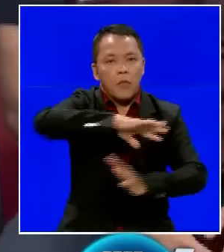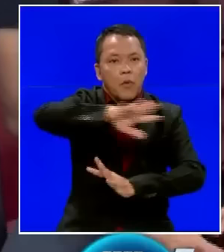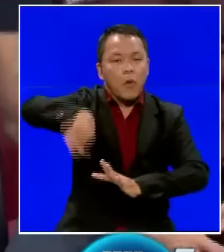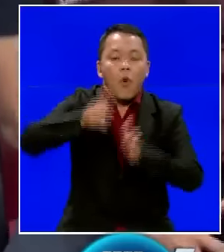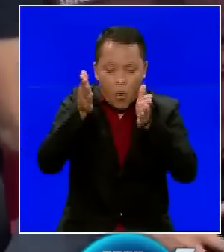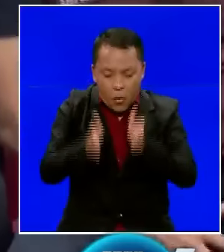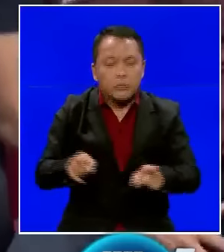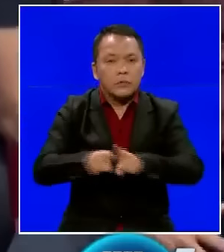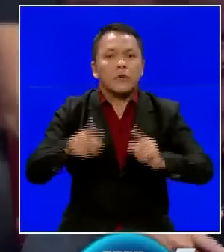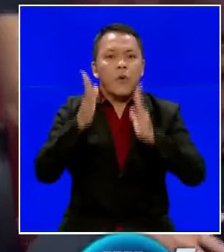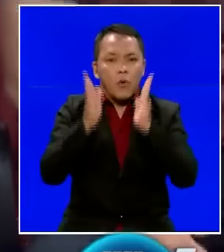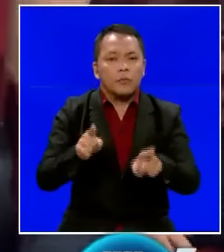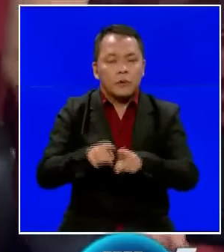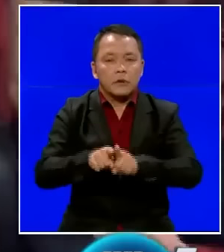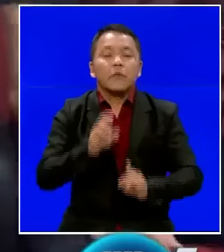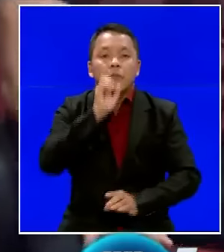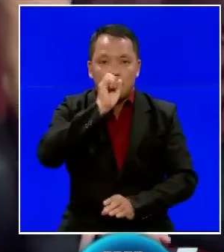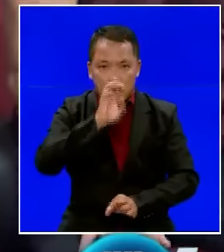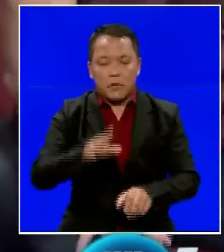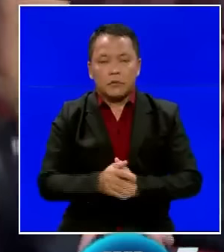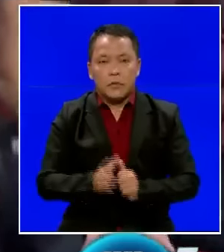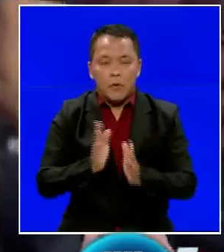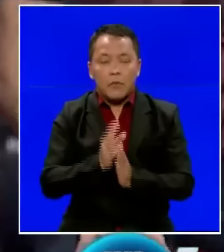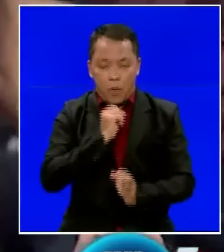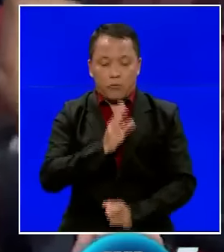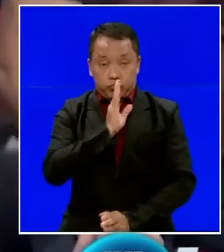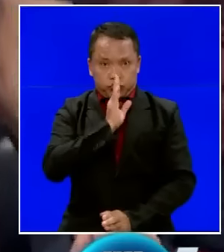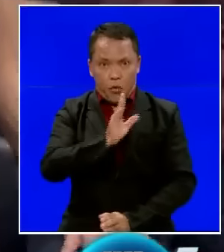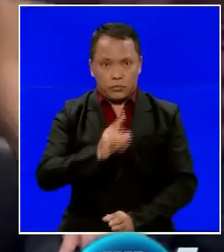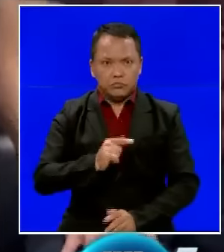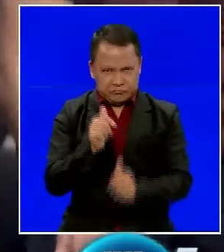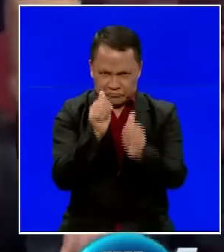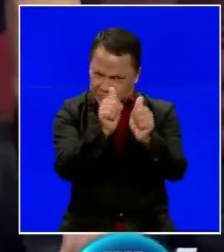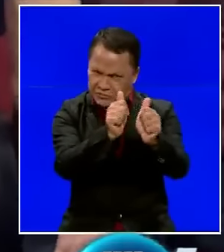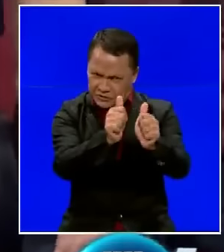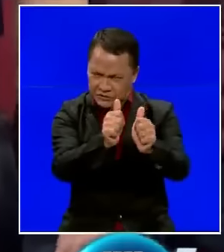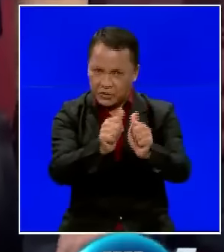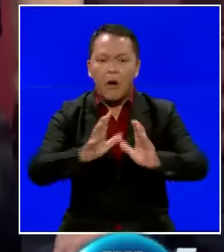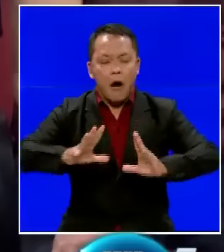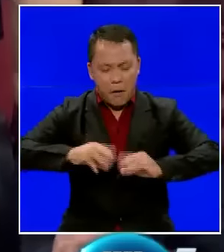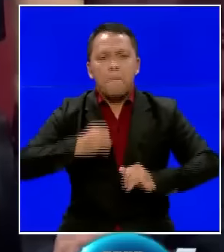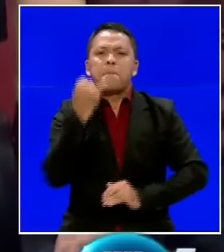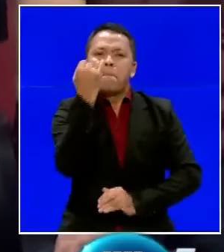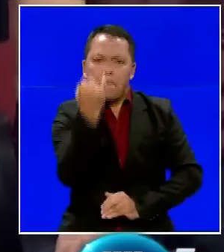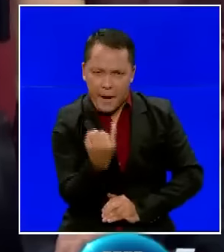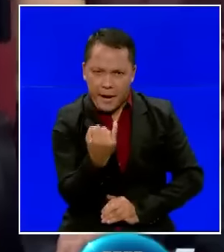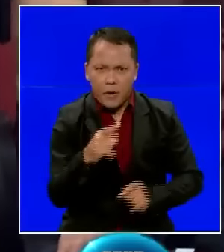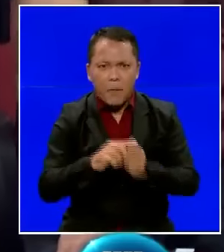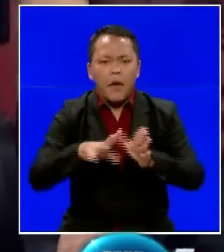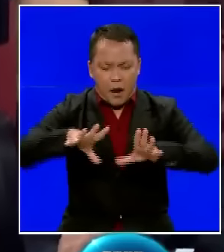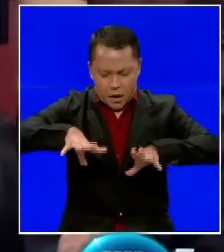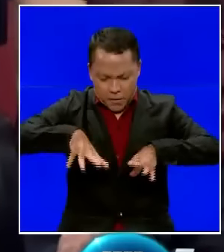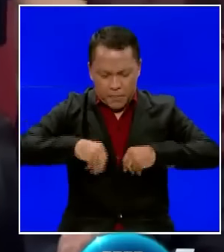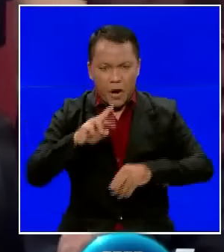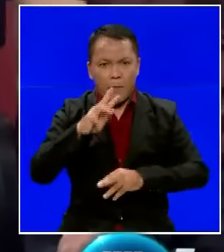คนเขาบอกแบบนี้แล้วก็ยังบอกอีกว่าพูดตรงๆนะสุดยอดมากเลยยอมแพ้จริงๆยอมรับรั